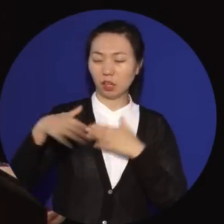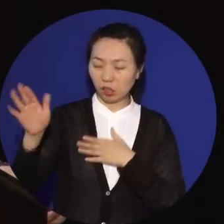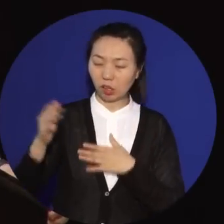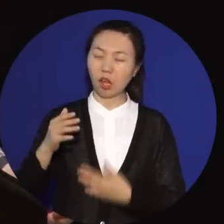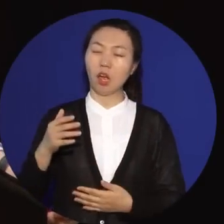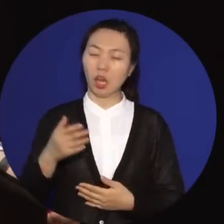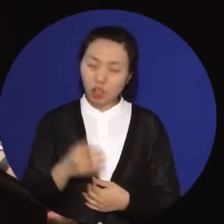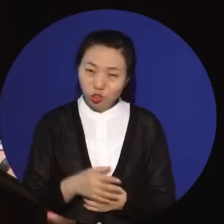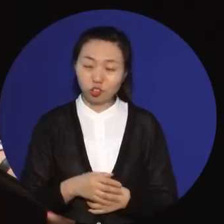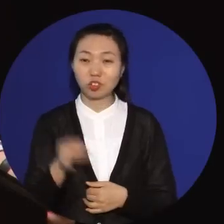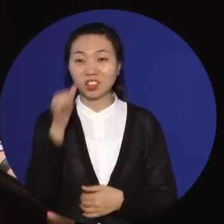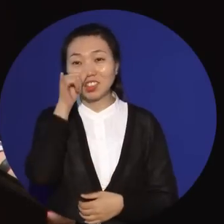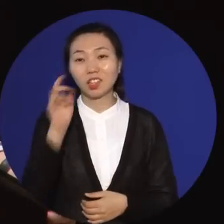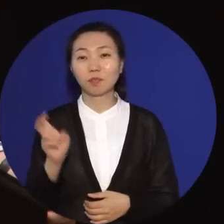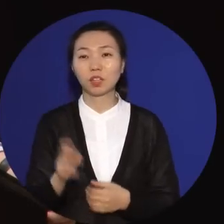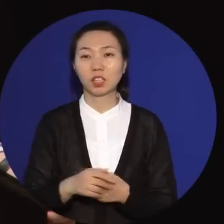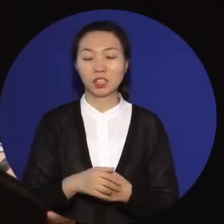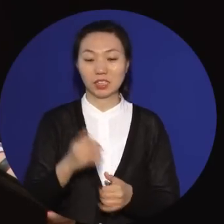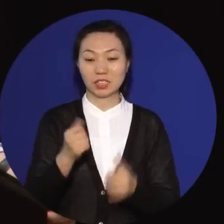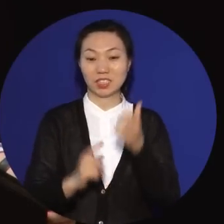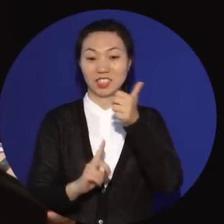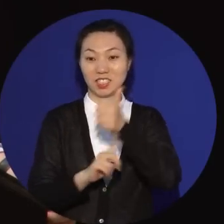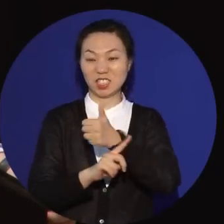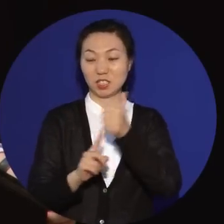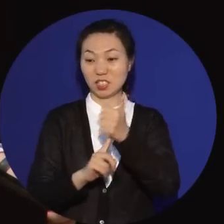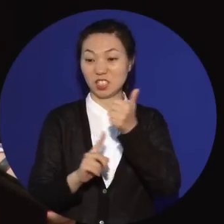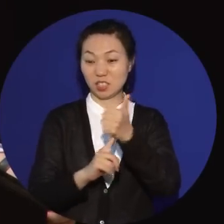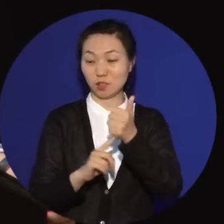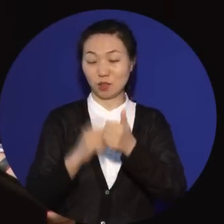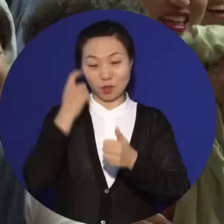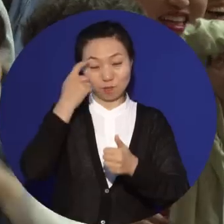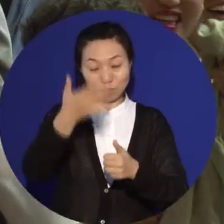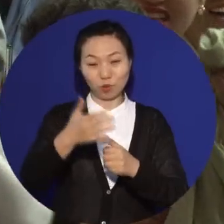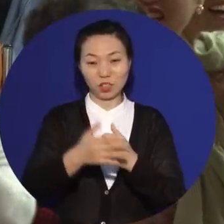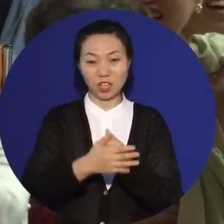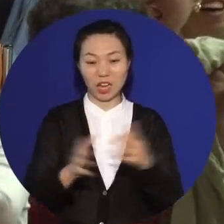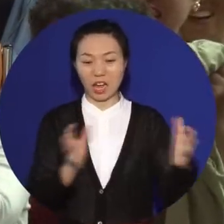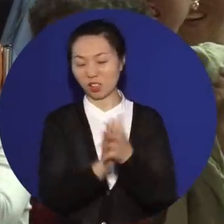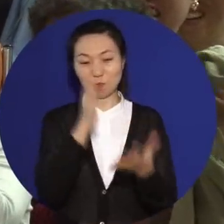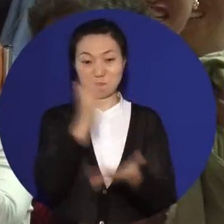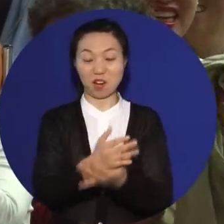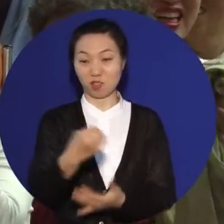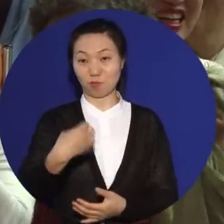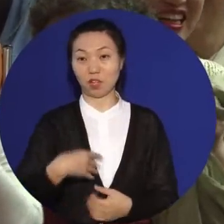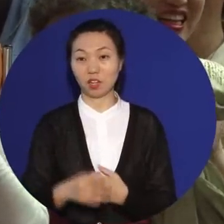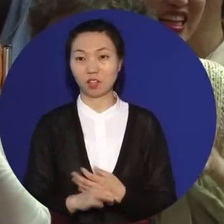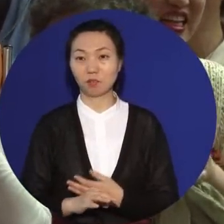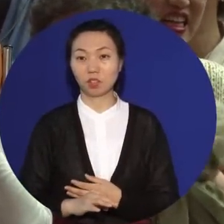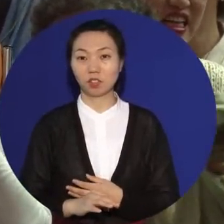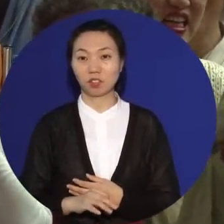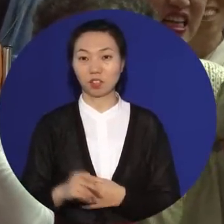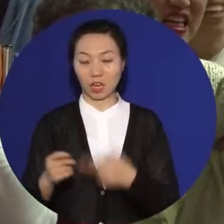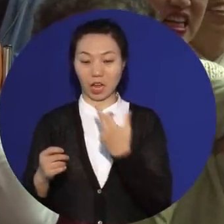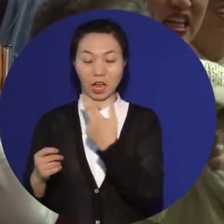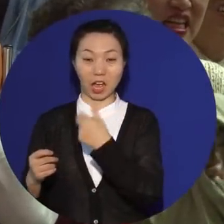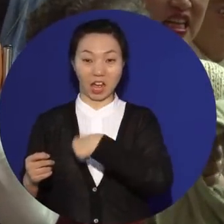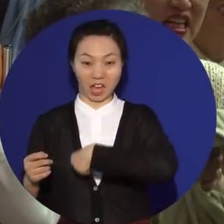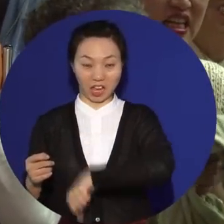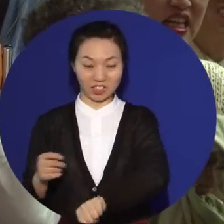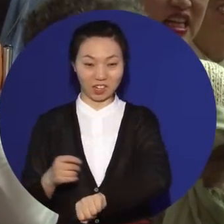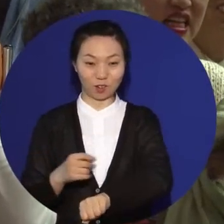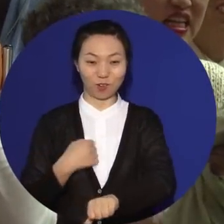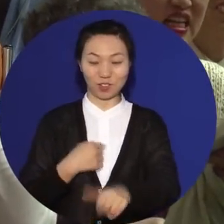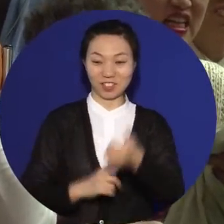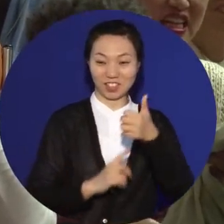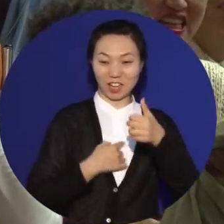또 집에 가서 이래요. 스님한테 물어보니까 네, 들어오지 마라 그러더라. 아유, 그런 말 안 해요. 그러면 이제 스님하고 이제 그